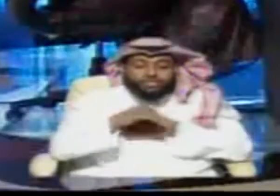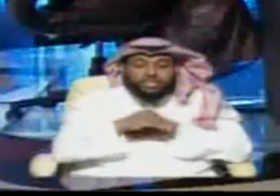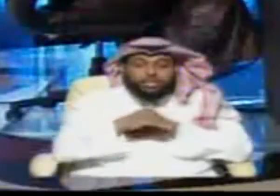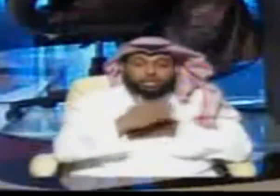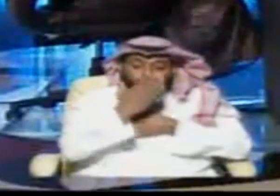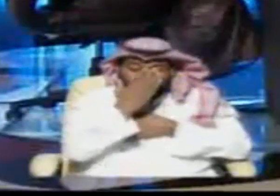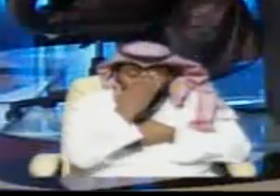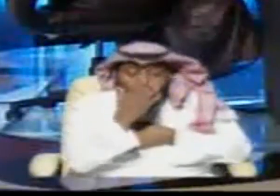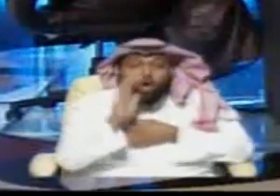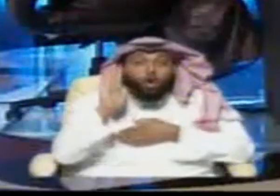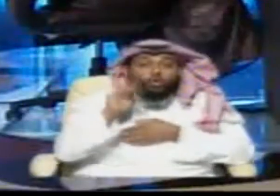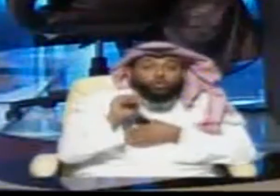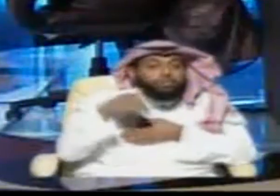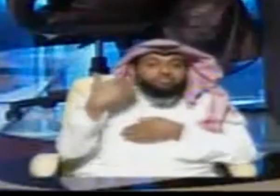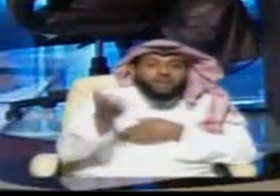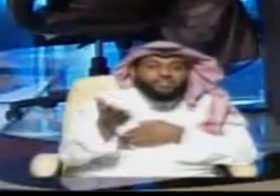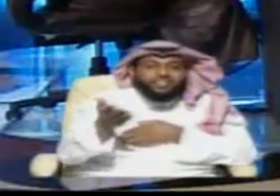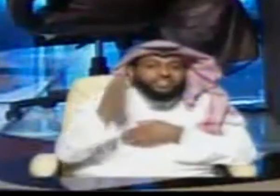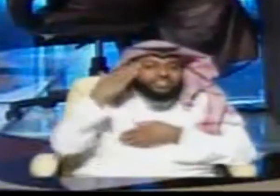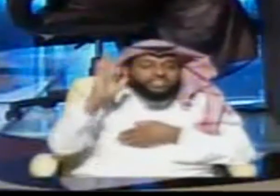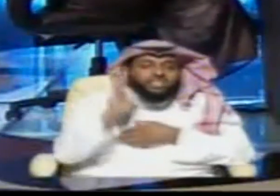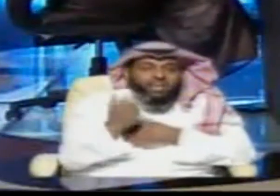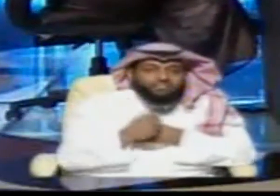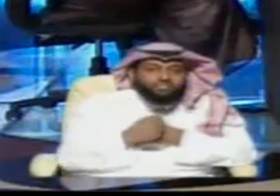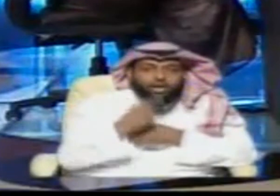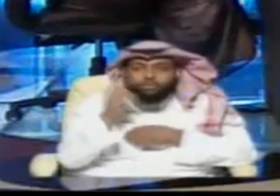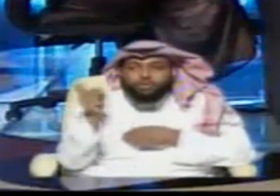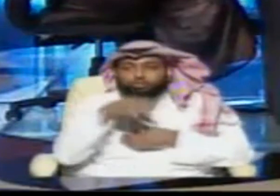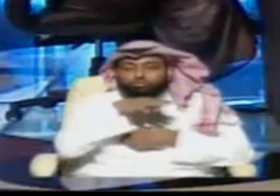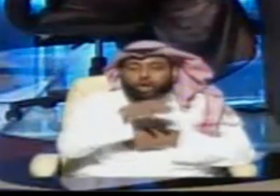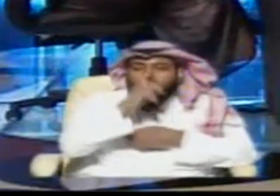لا، الواجب أن تقوم وتركع